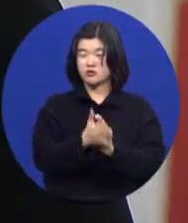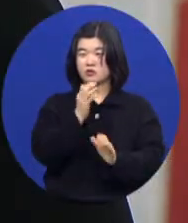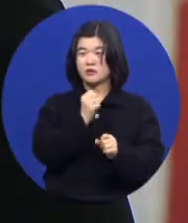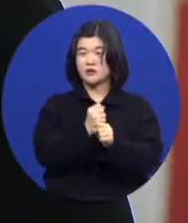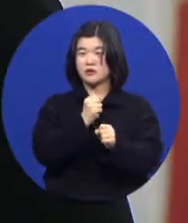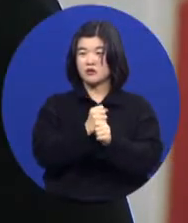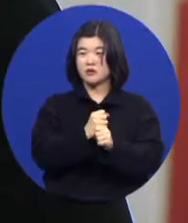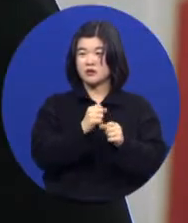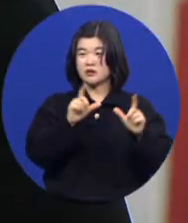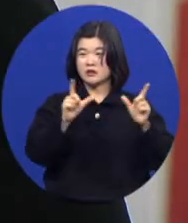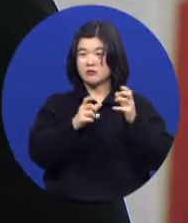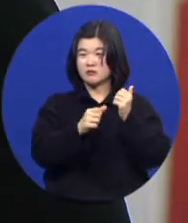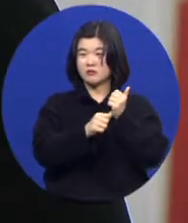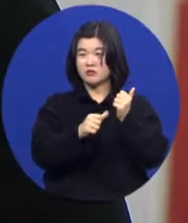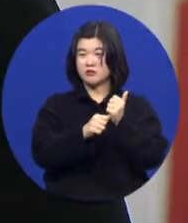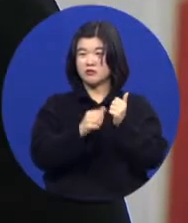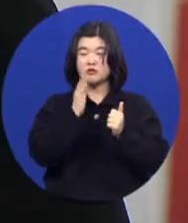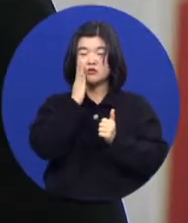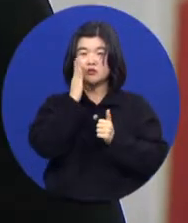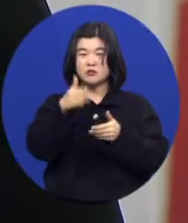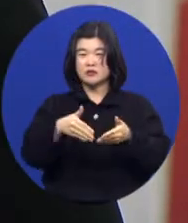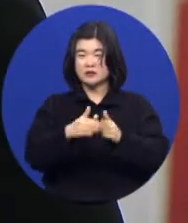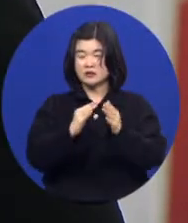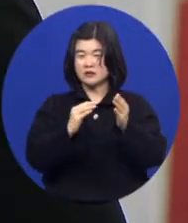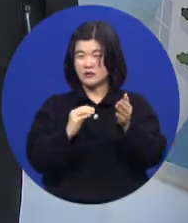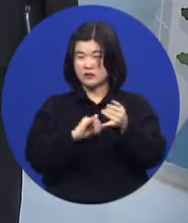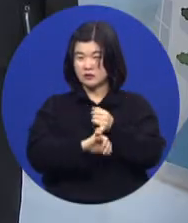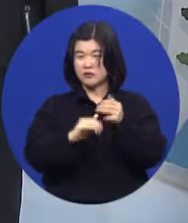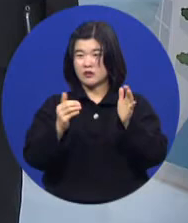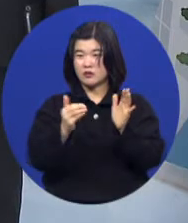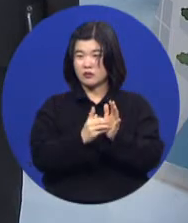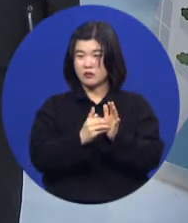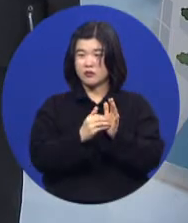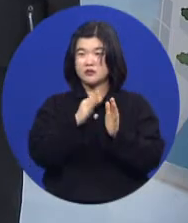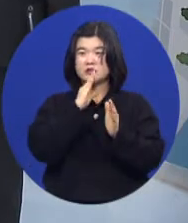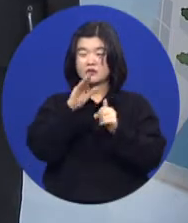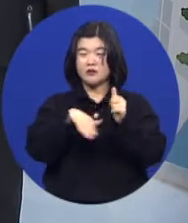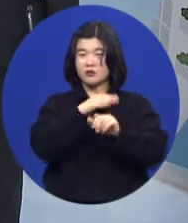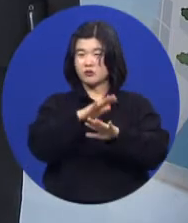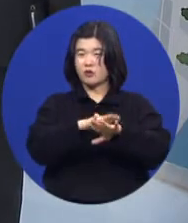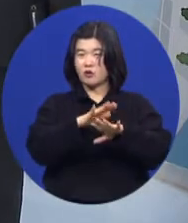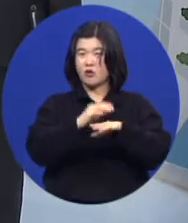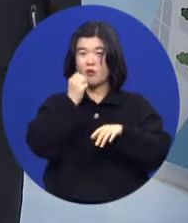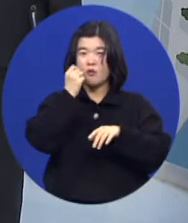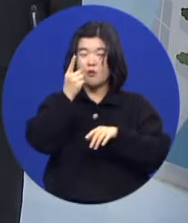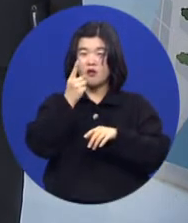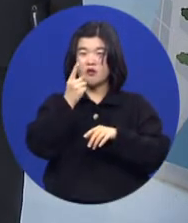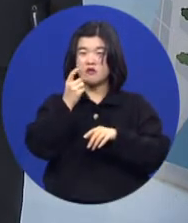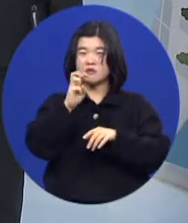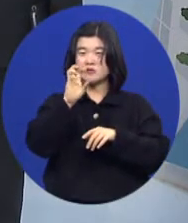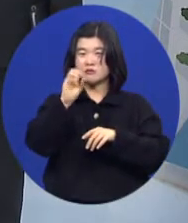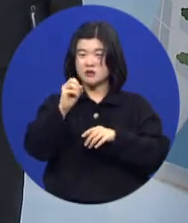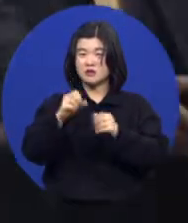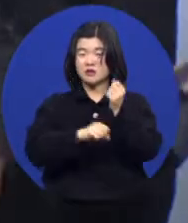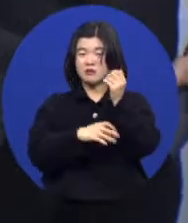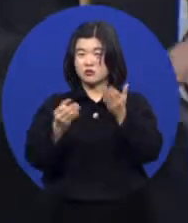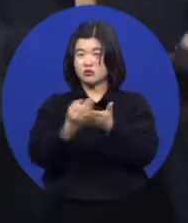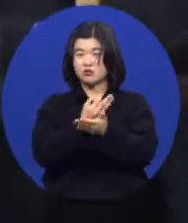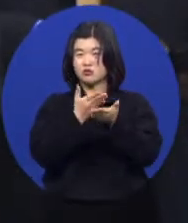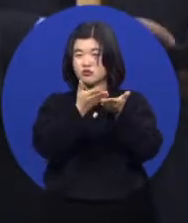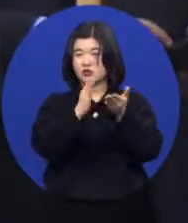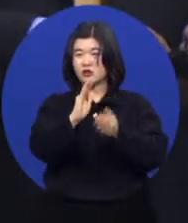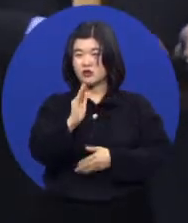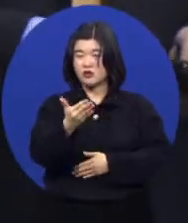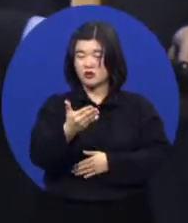기후부지사, 녹색환경의회 신설을 약속했고 친환경 농가를 확대하고 월 30만 원의 기본소득을 지급해